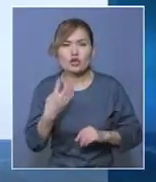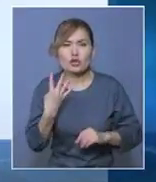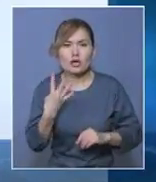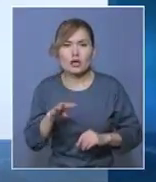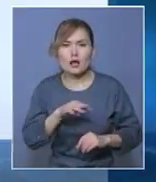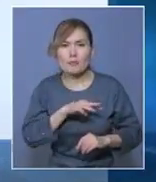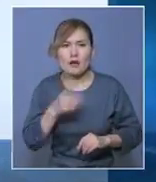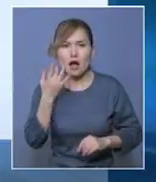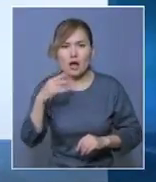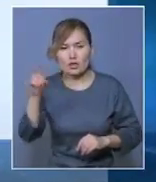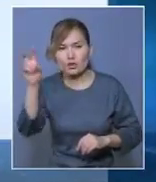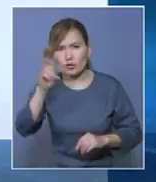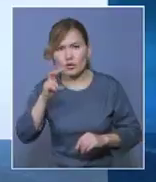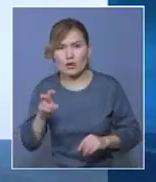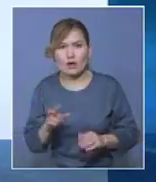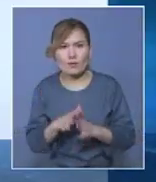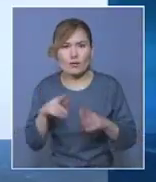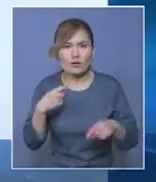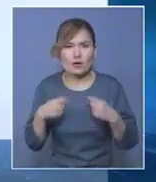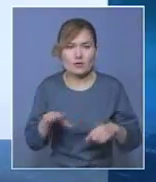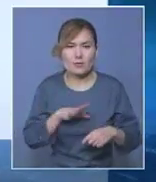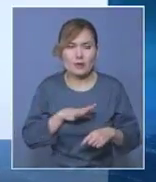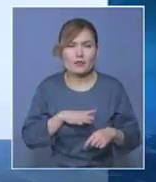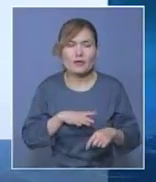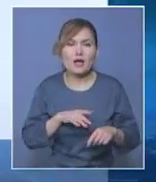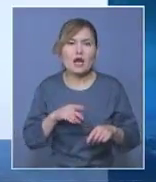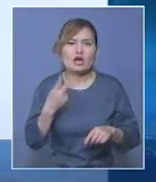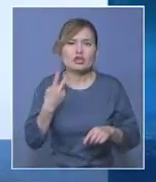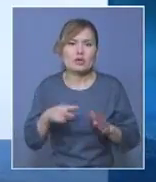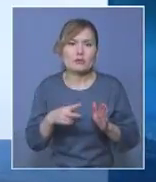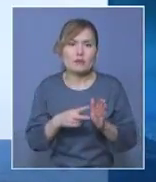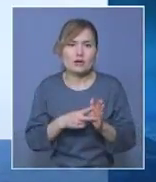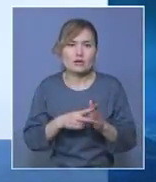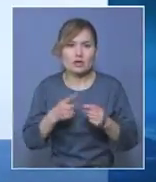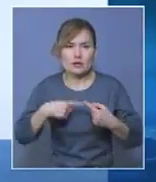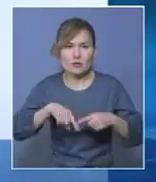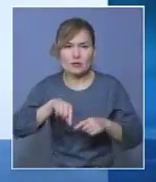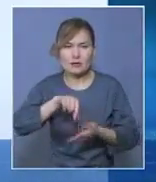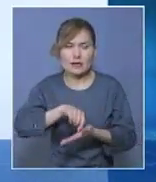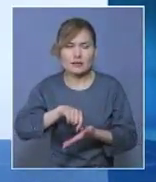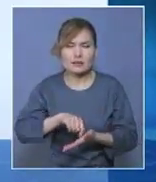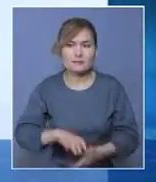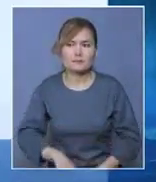140 миллион ақш долларынан асты. Оған қаржы нарығының 27 мүшесі қатысты.